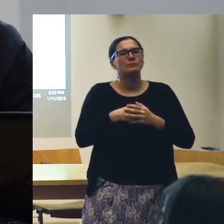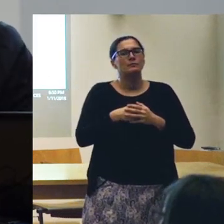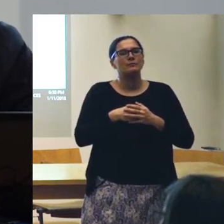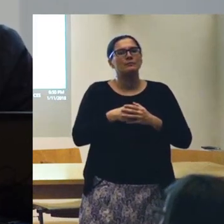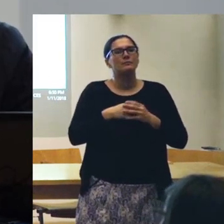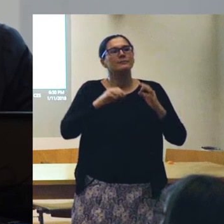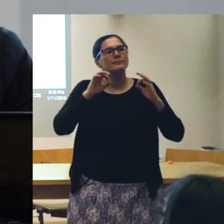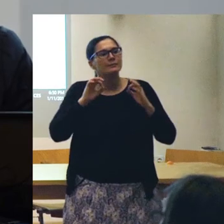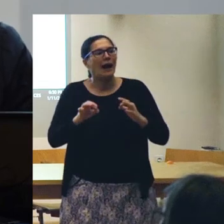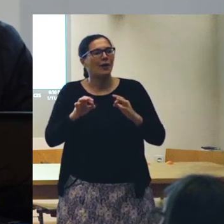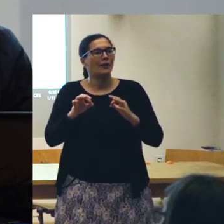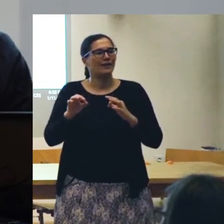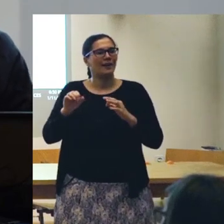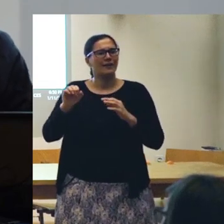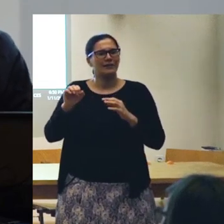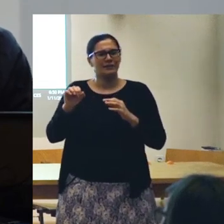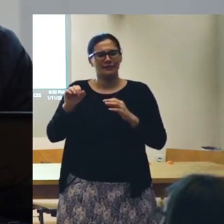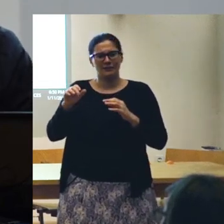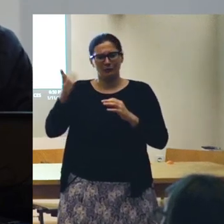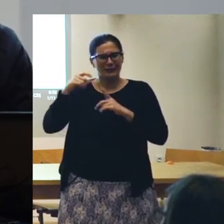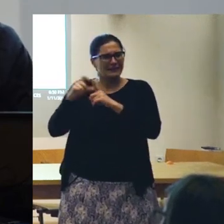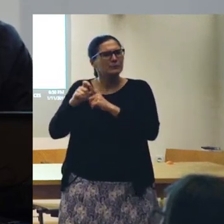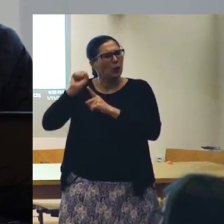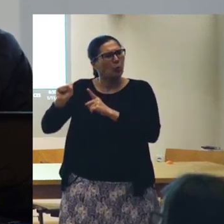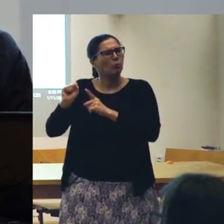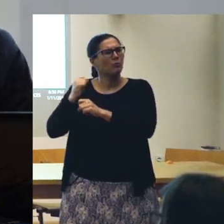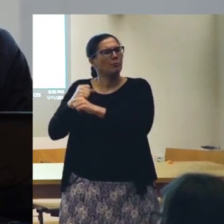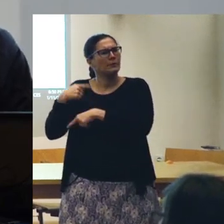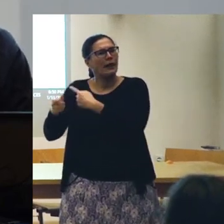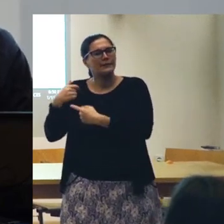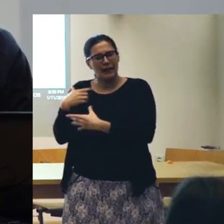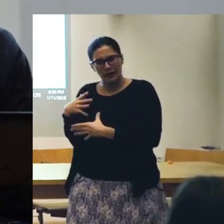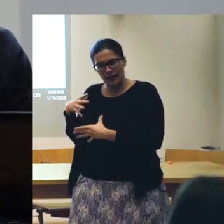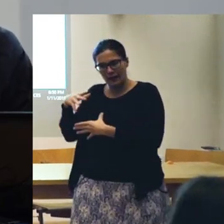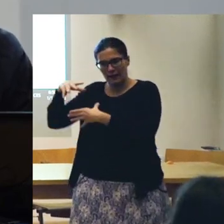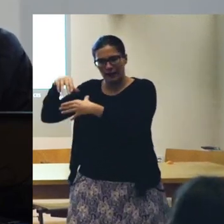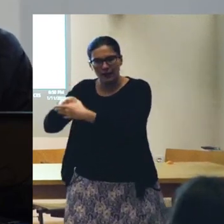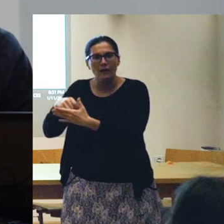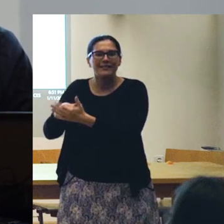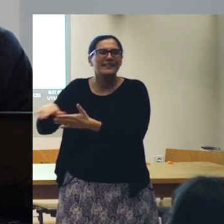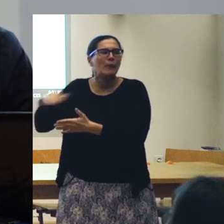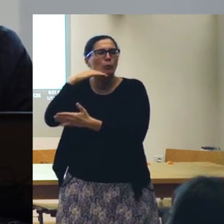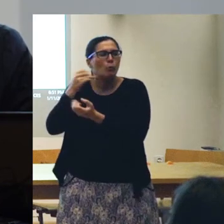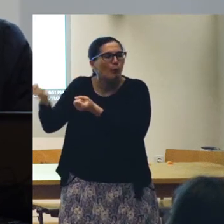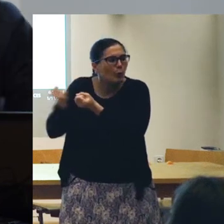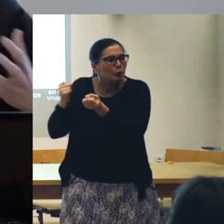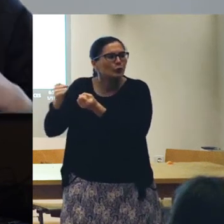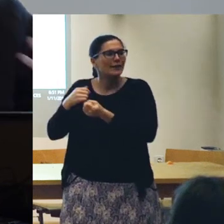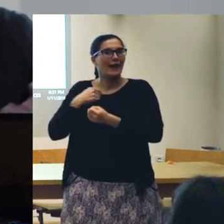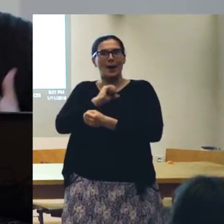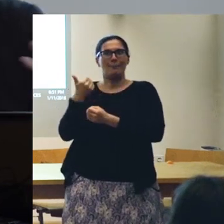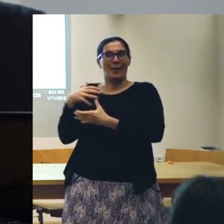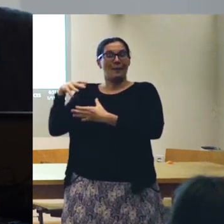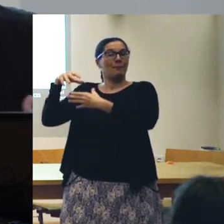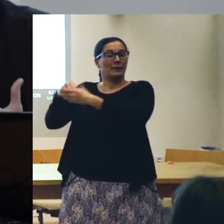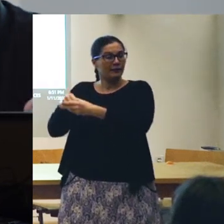dlhovo zabehnutú tradíciu Transit Display, bol to vlastne intelektuálny priestor, ktorý bol vedený mužmi a to bola jedna z vecí, kde ja som